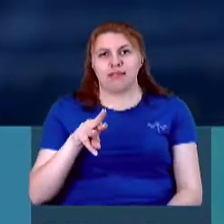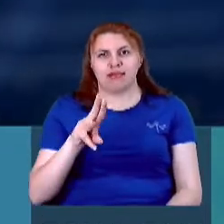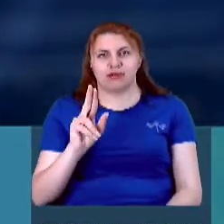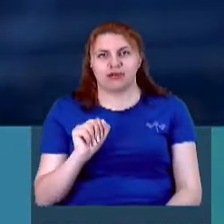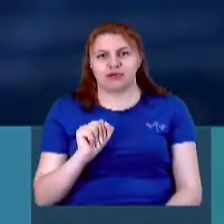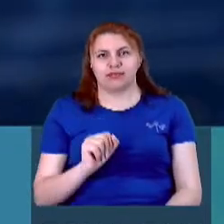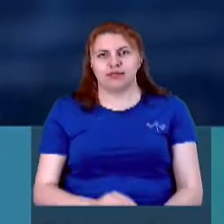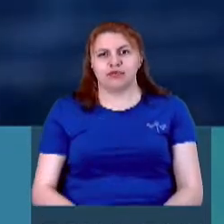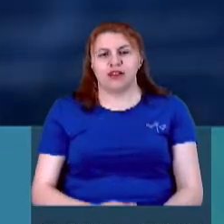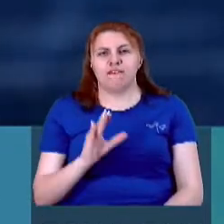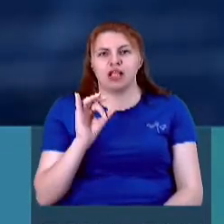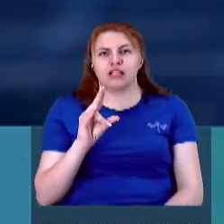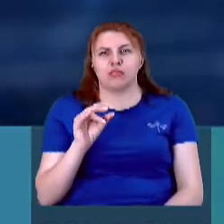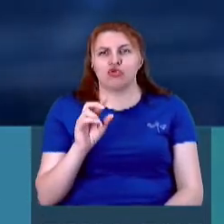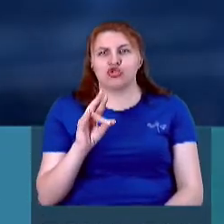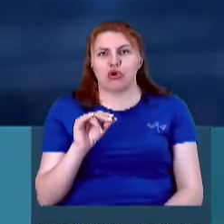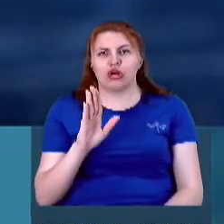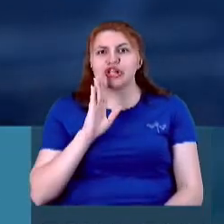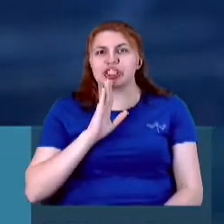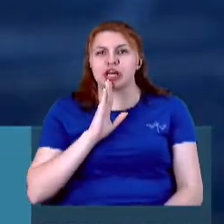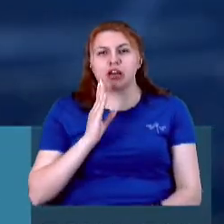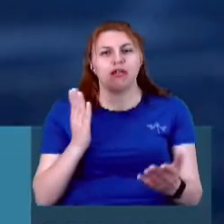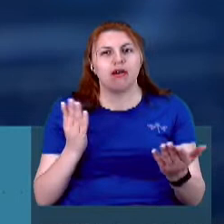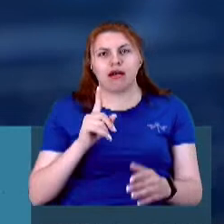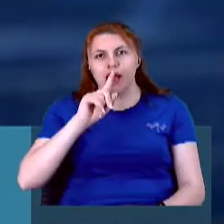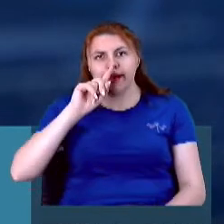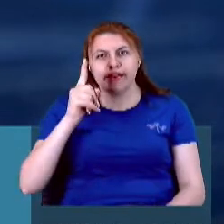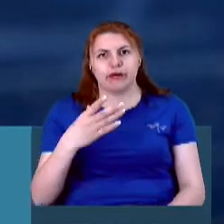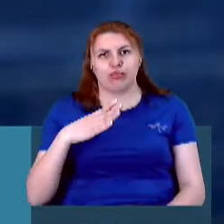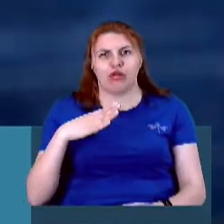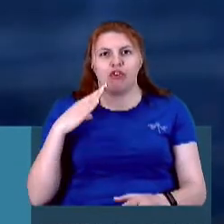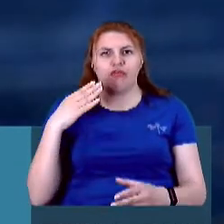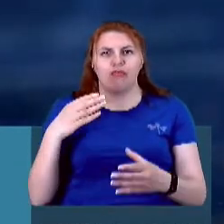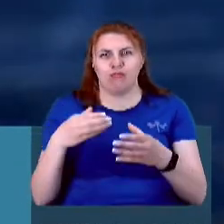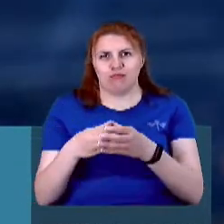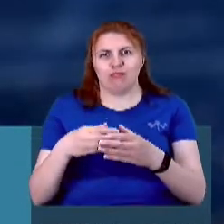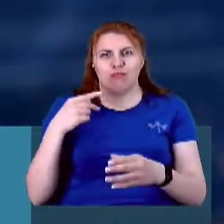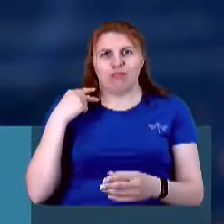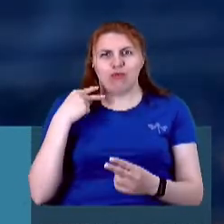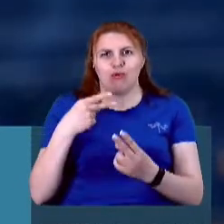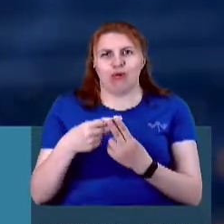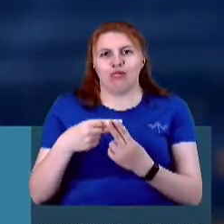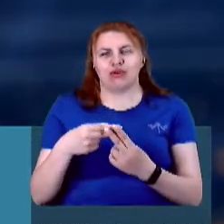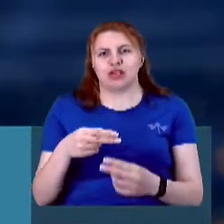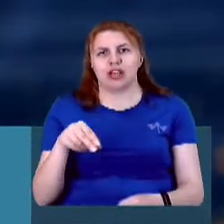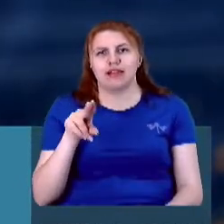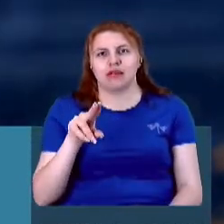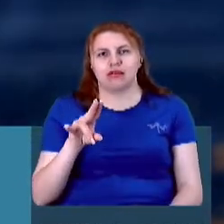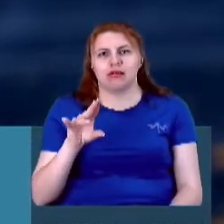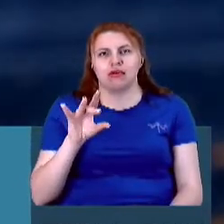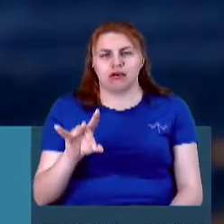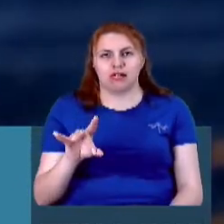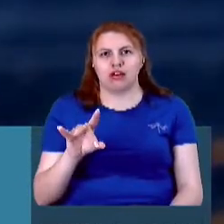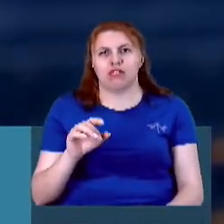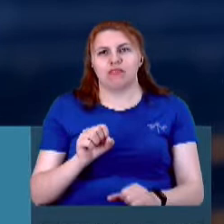Маленка. Валентина Бучок, жінка, яка рік провела в полоні бойовиків так званої ДНР, підірвалась на розтяжці у